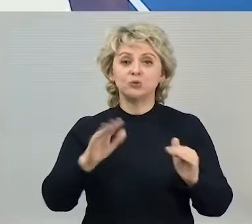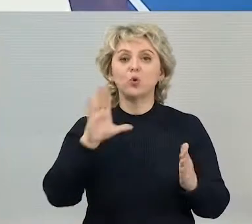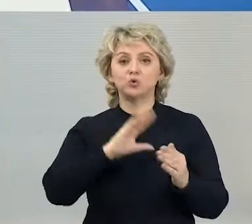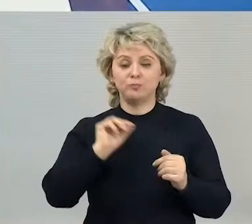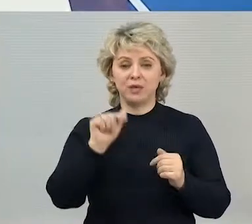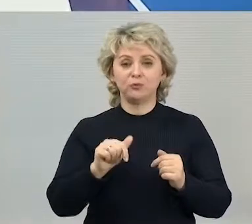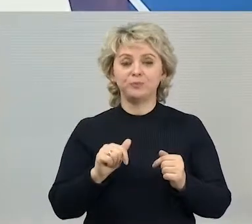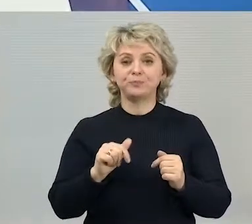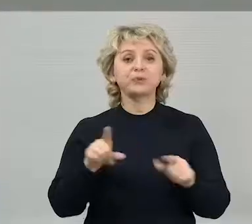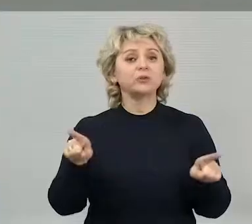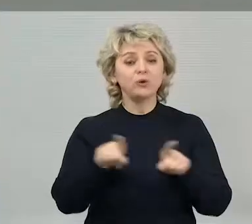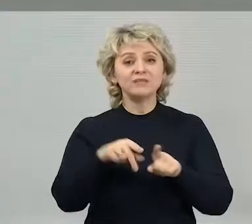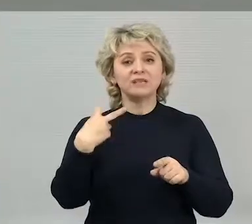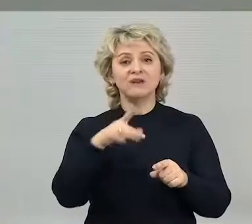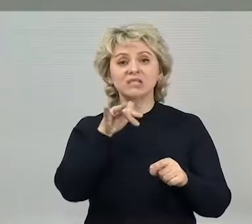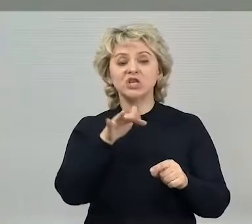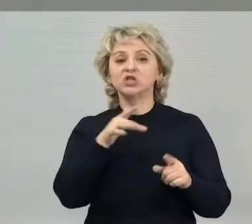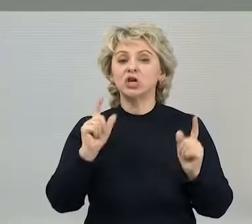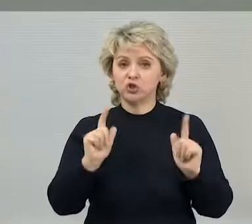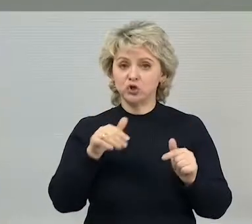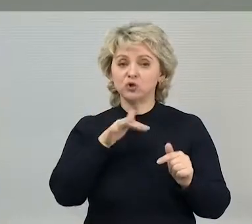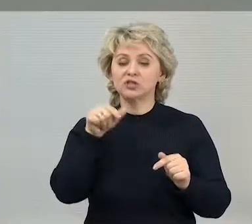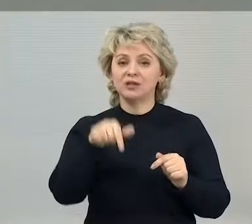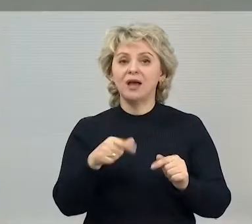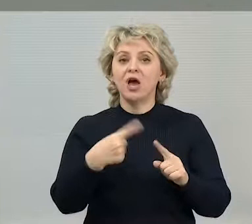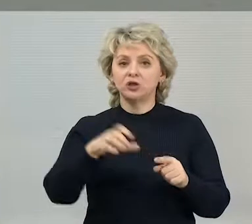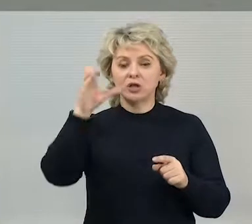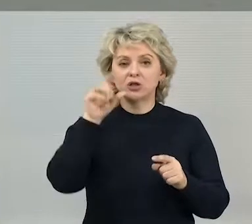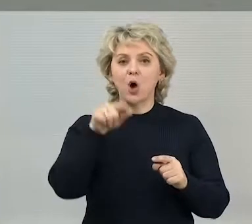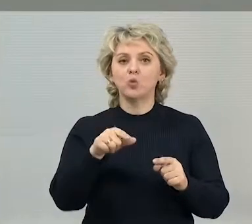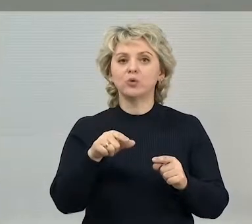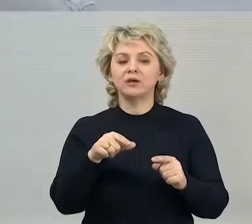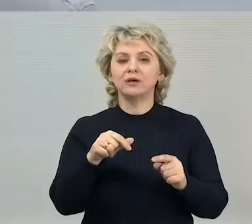успеют. Но все-таки 20 лет – серьезный срок. И для вашей, наверное, науки это